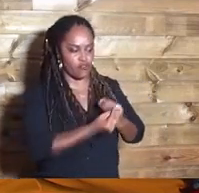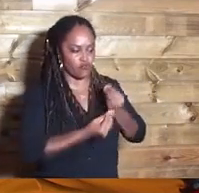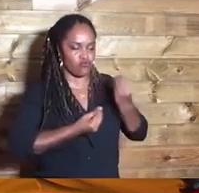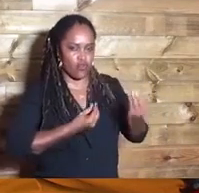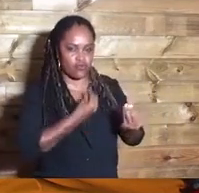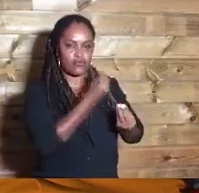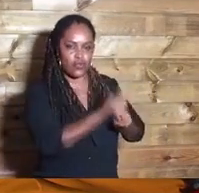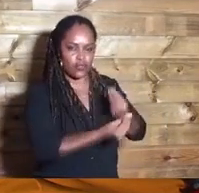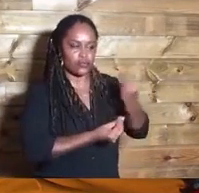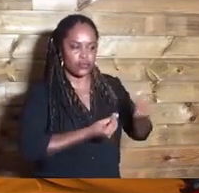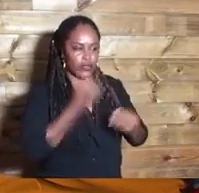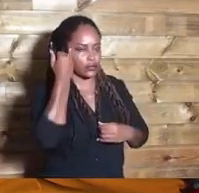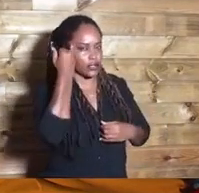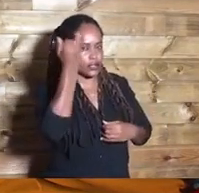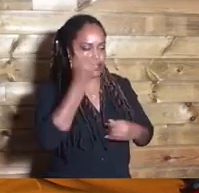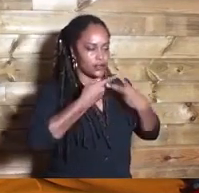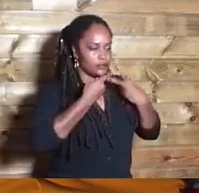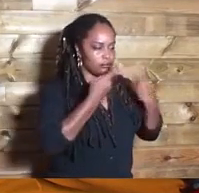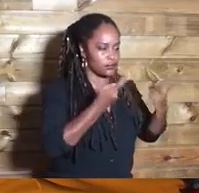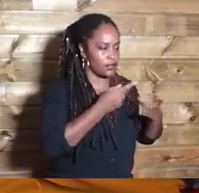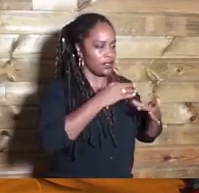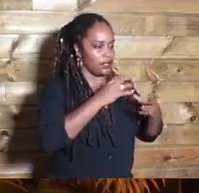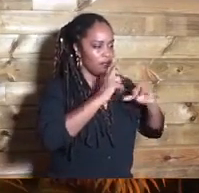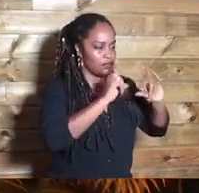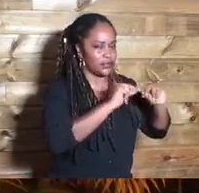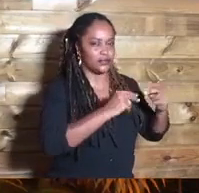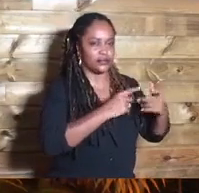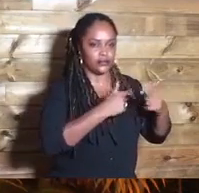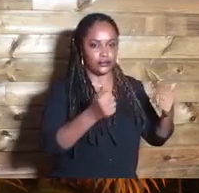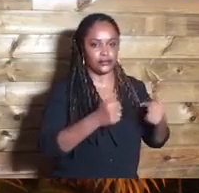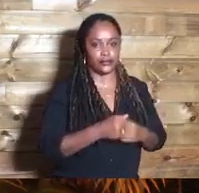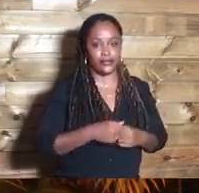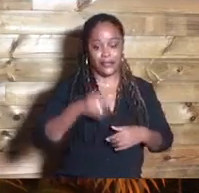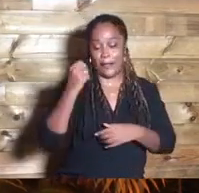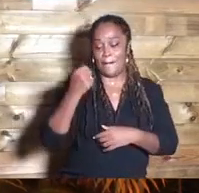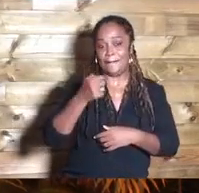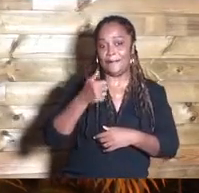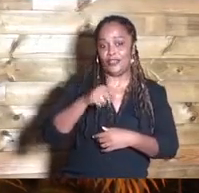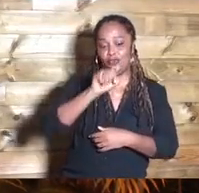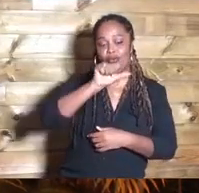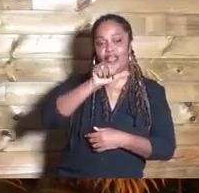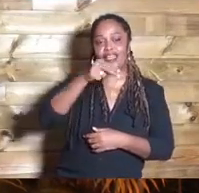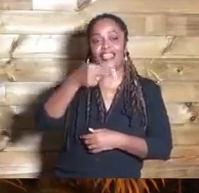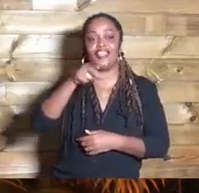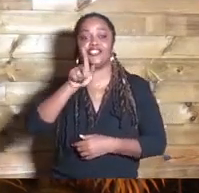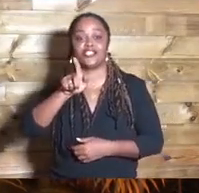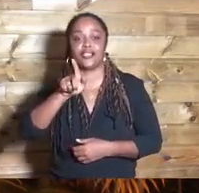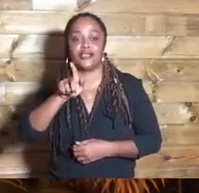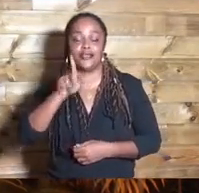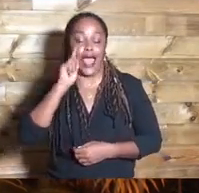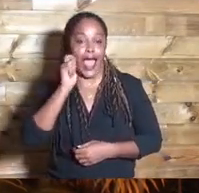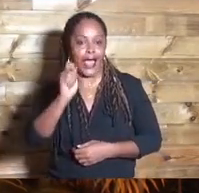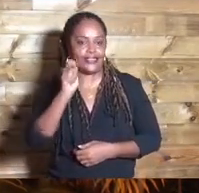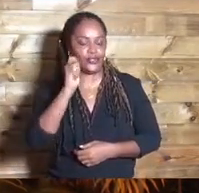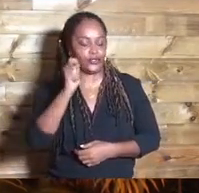et les propositions qui sont faites actuellement. Bientôt, l'ANG, fais attention qu'il y a des gens qui sont plus indépendantistes et autonomistes qu'ils ont, en